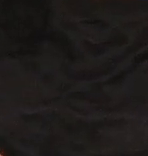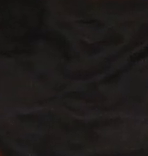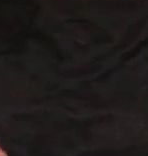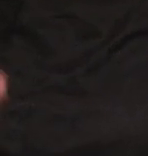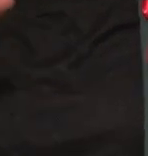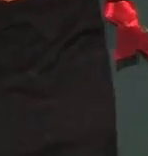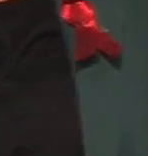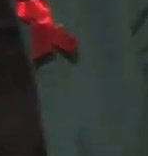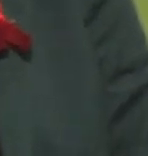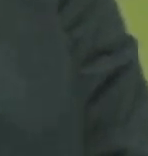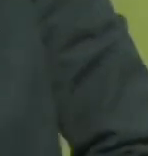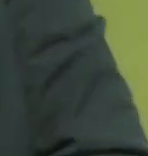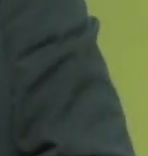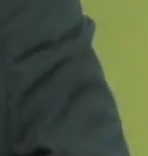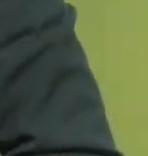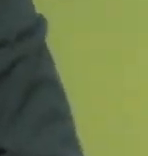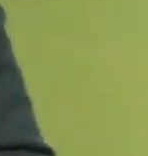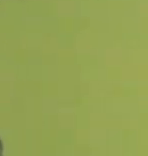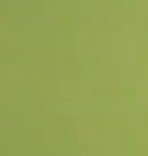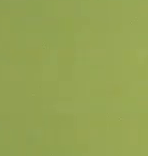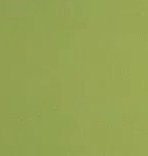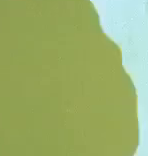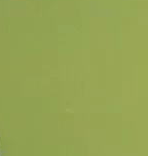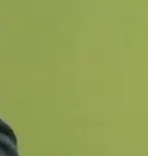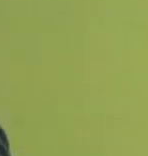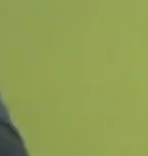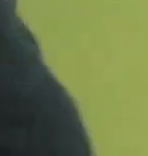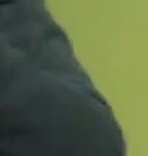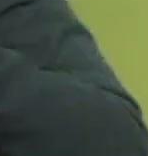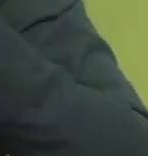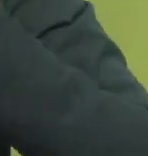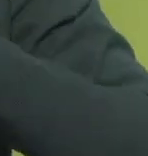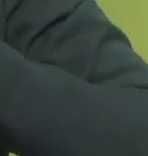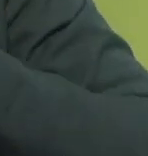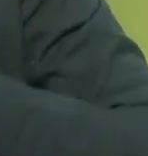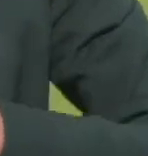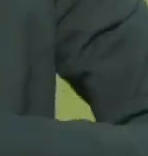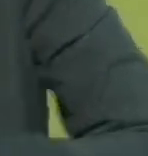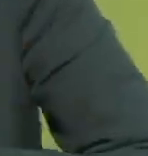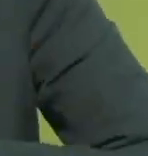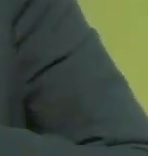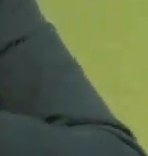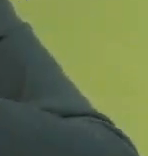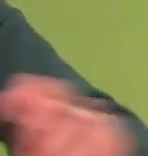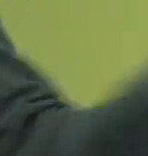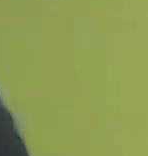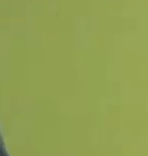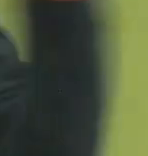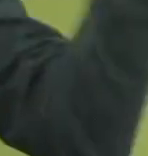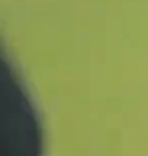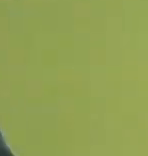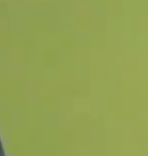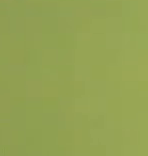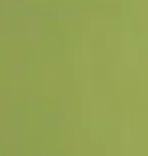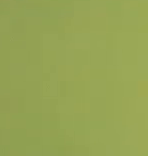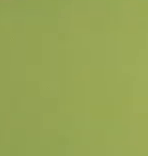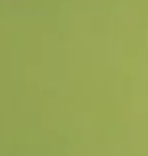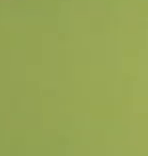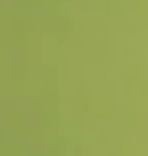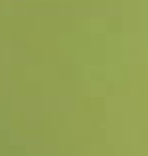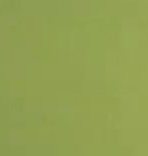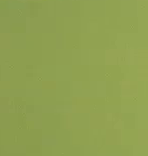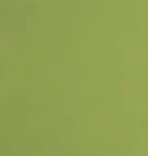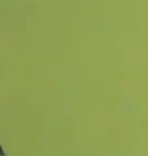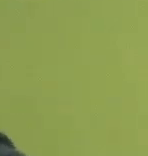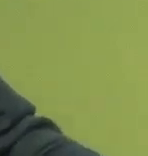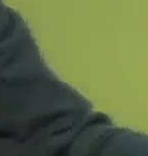Mitteln. Das heißt, als taube Gebärdensprachnutzerin innerhalb von Europa das zu